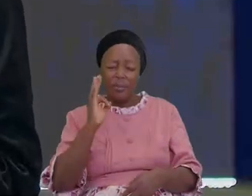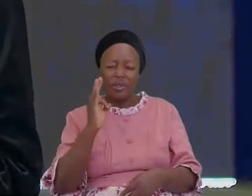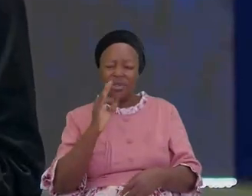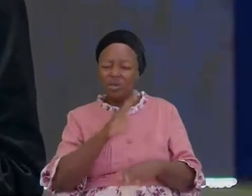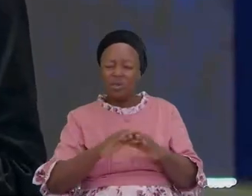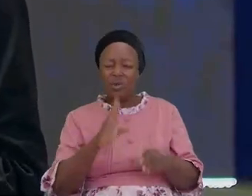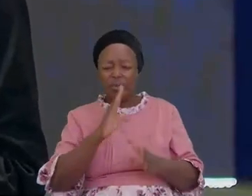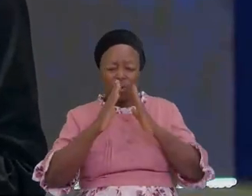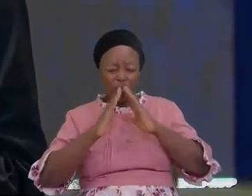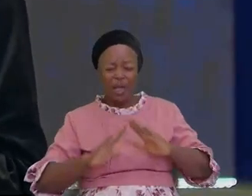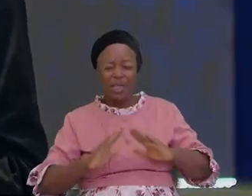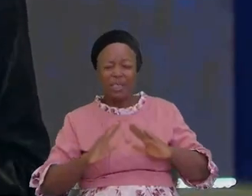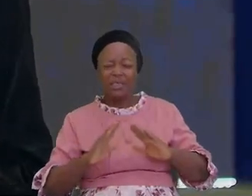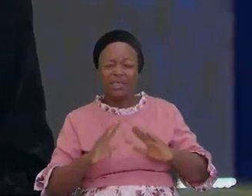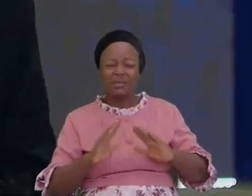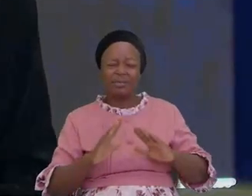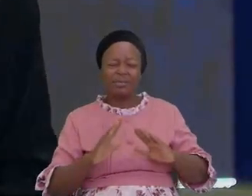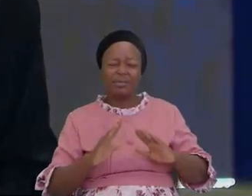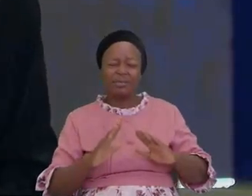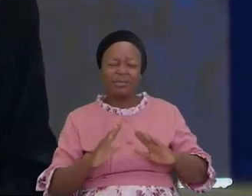Prêche, ne te tais pas.